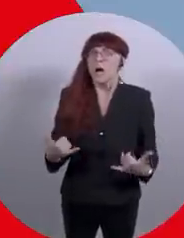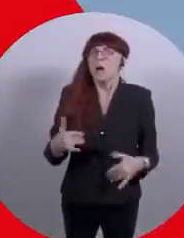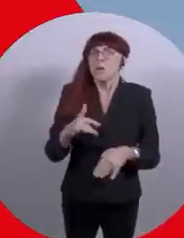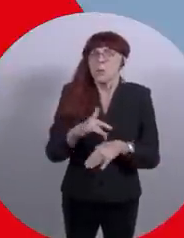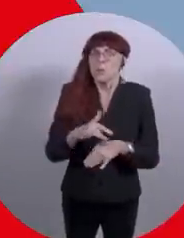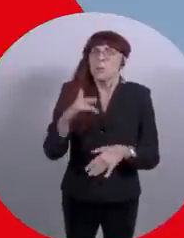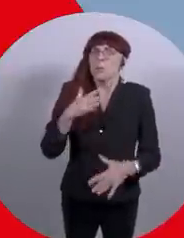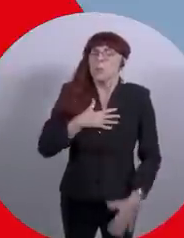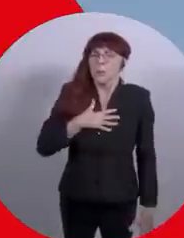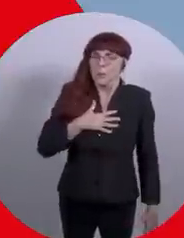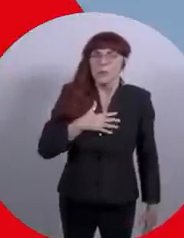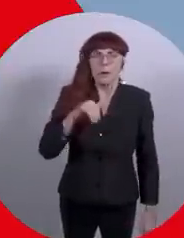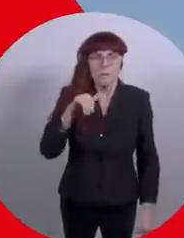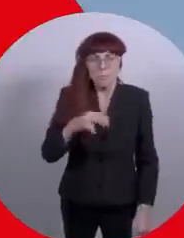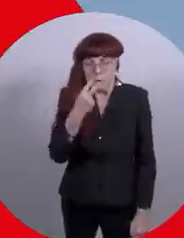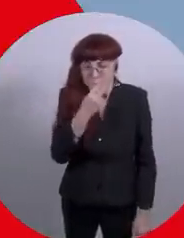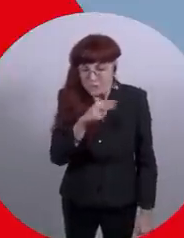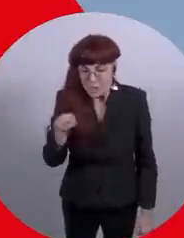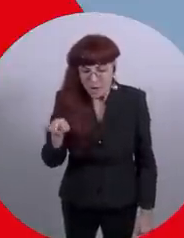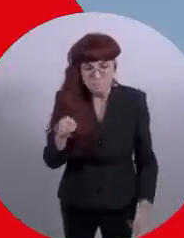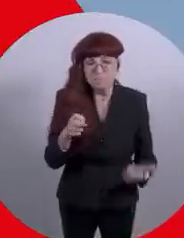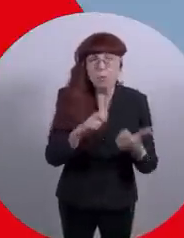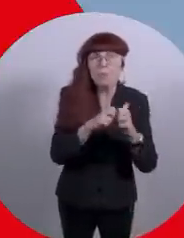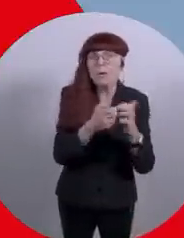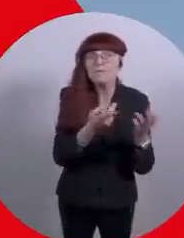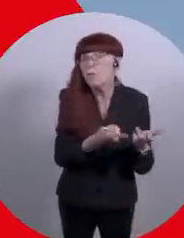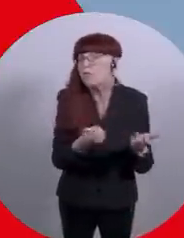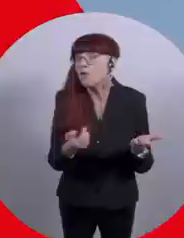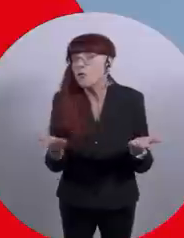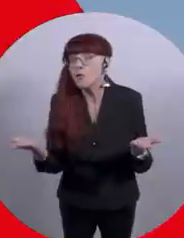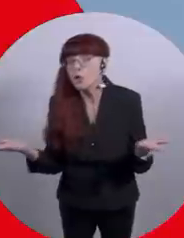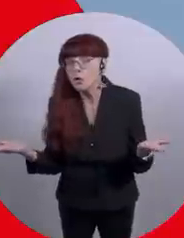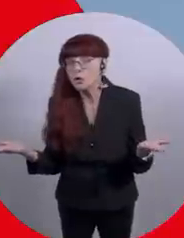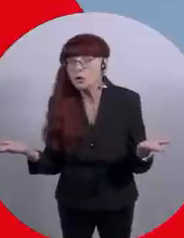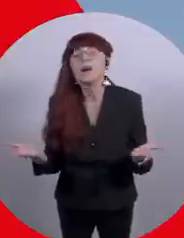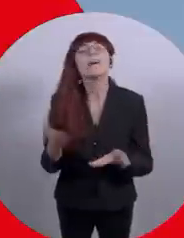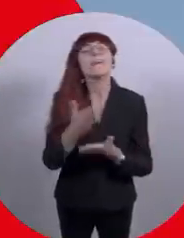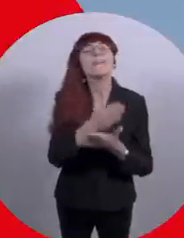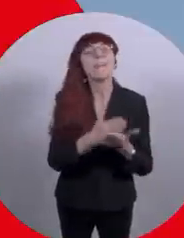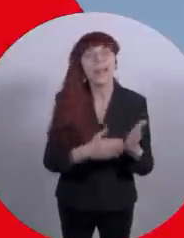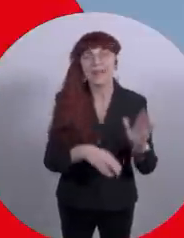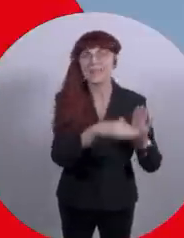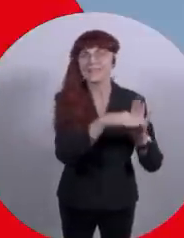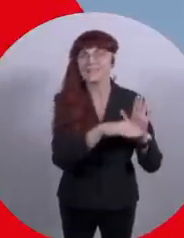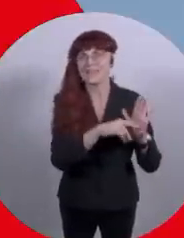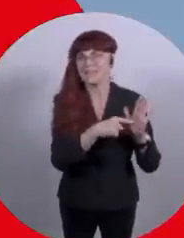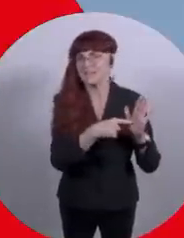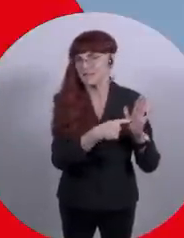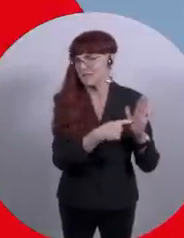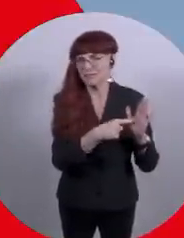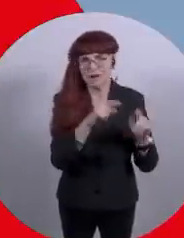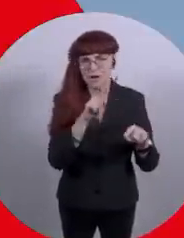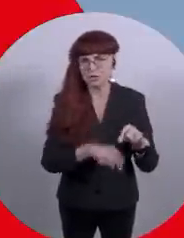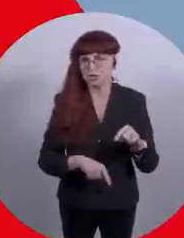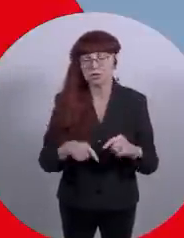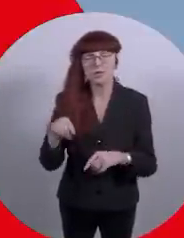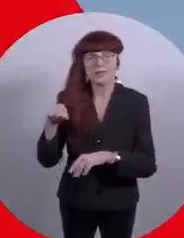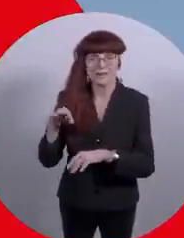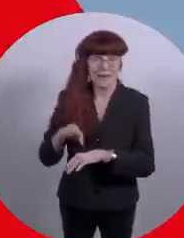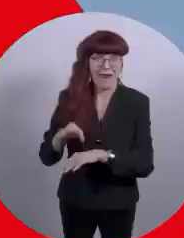erkennen wo liegen die Probleme teilweise im gesetzlichen Bereich und Ärztekammer betrifft